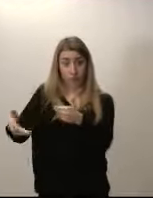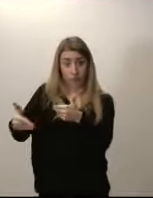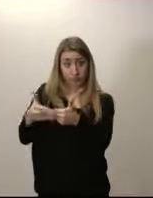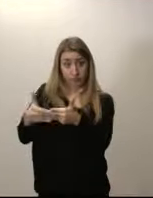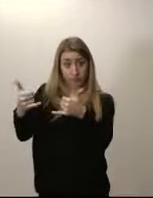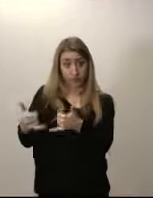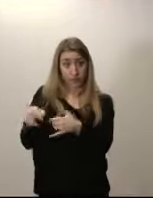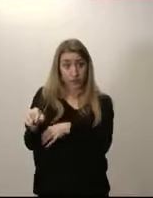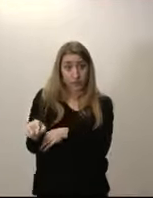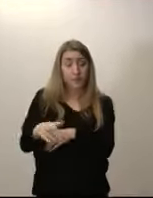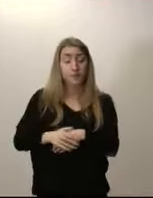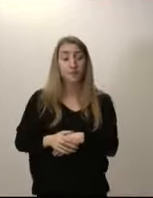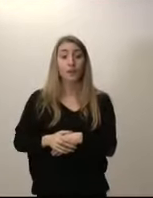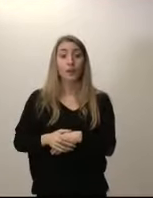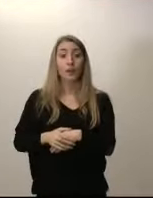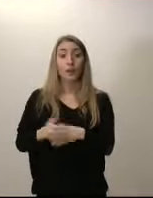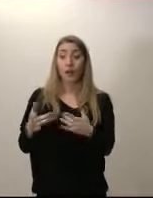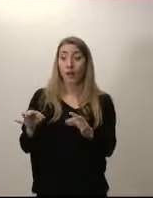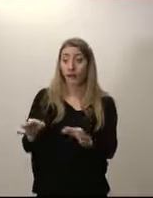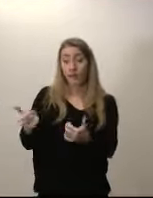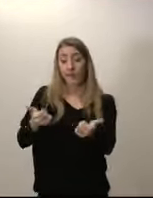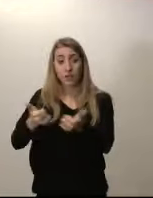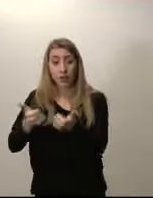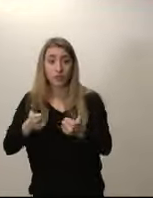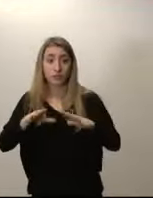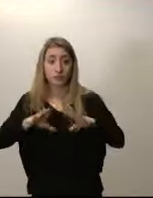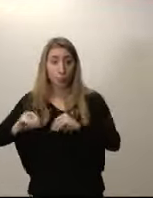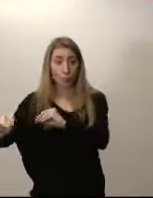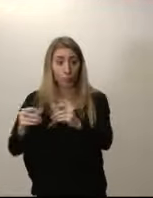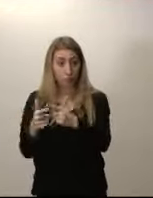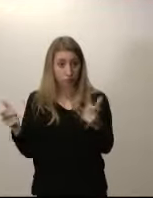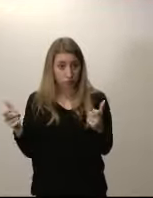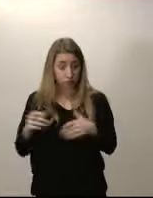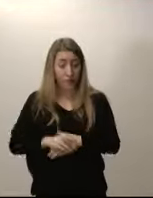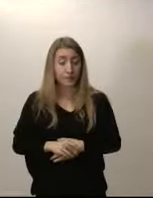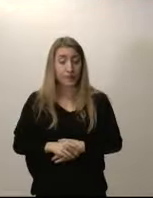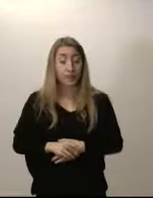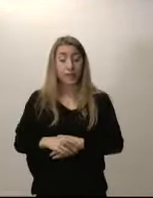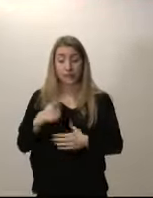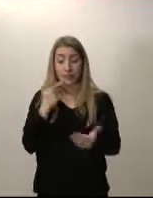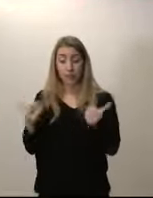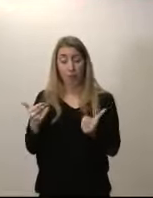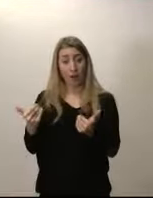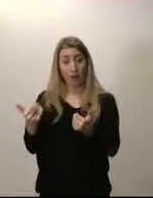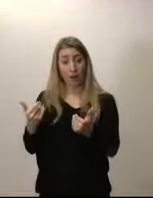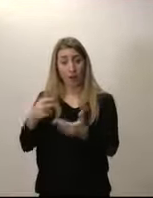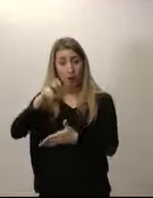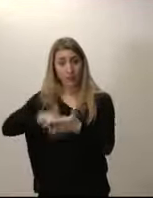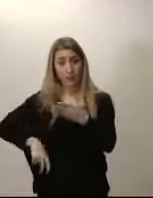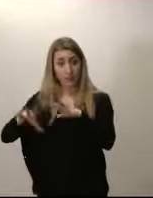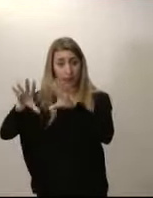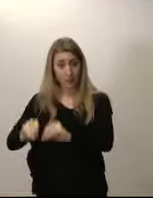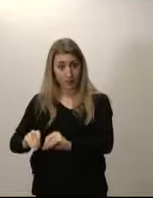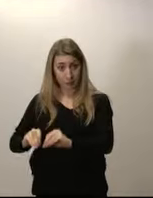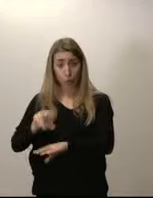nous, en ce qui concerne les services, en ce qui concerne la population. En ce qui concerne la taxe d'habitation, bloc communal, Épinal,